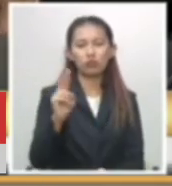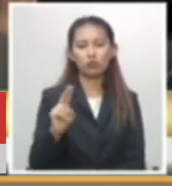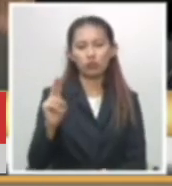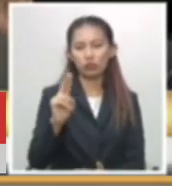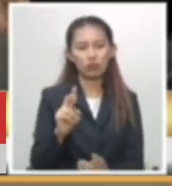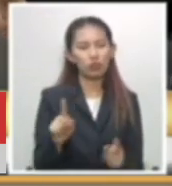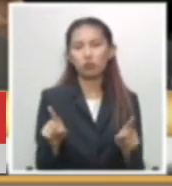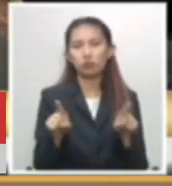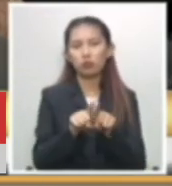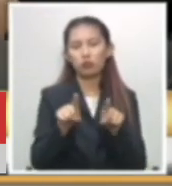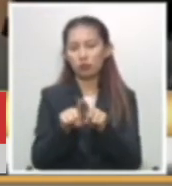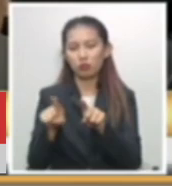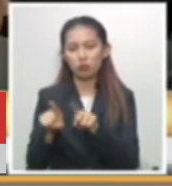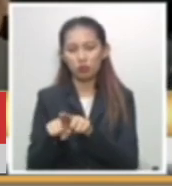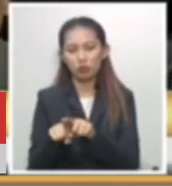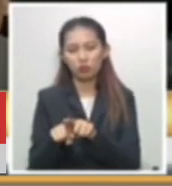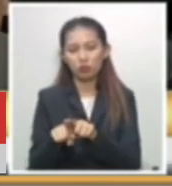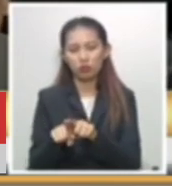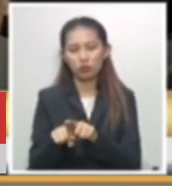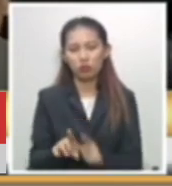วกันช่องเดียวกันเนี่ย